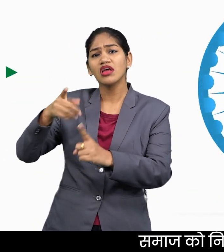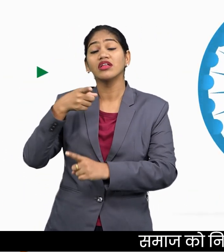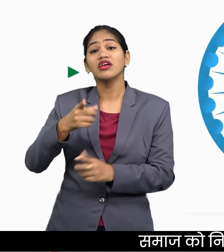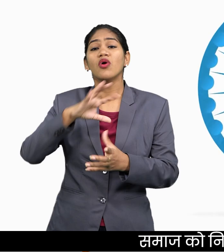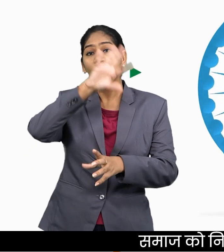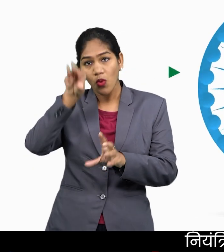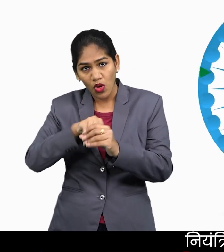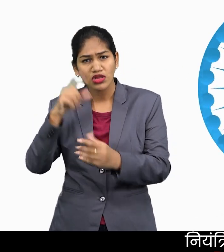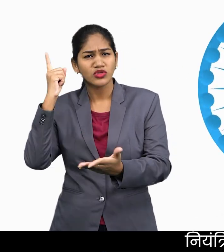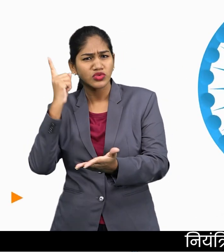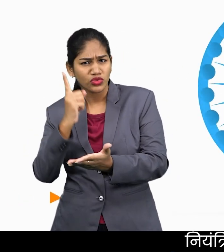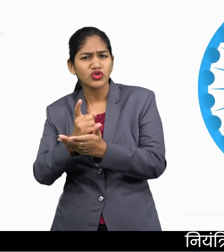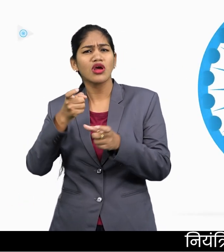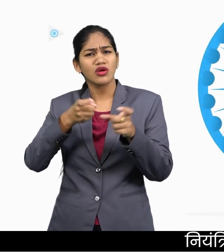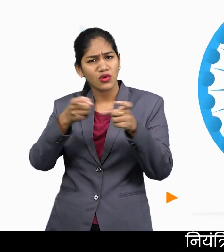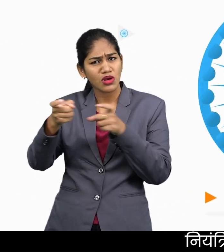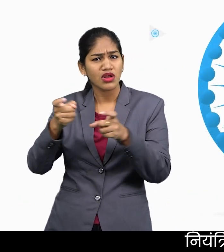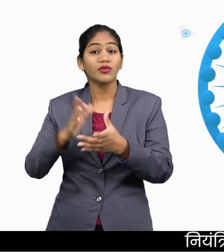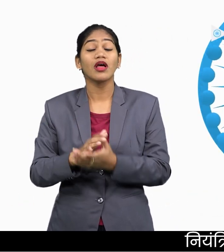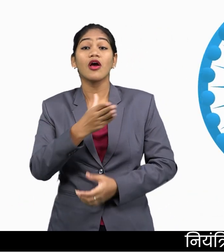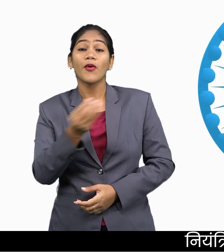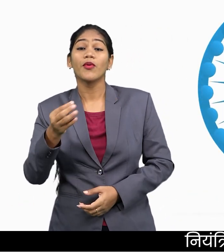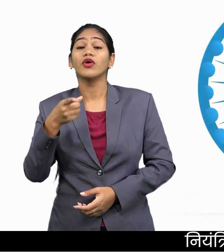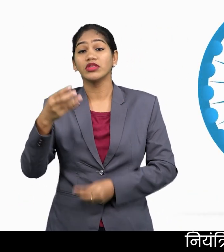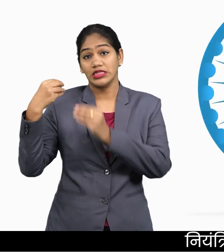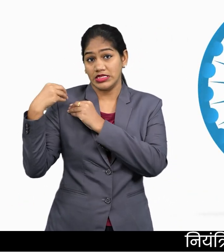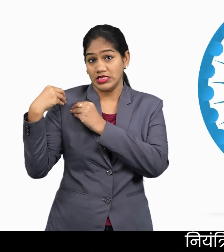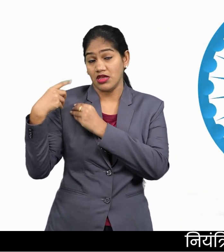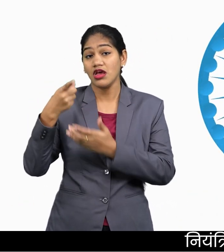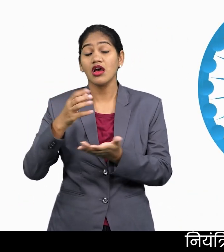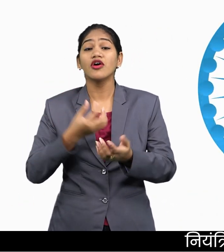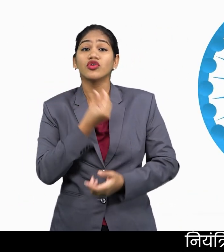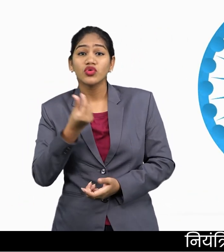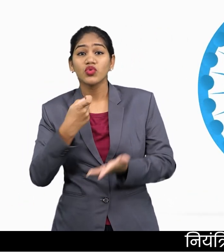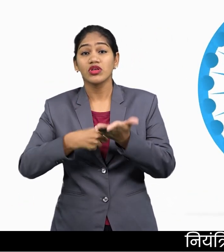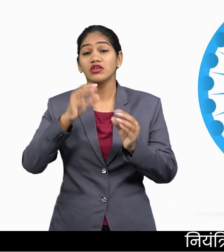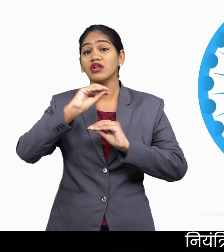संसाधनों को नियंत्रित और स्वामित्व देना चाहिए।